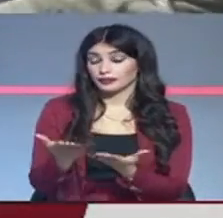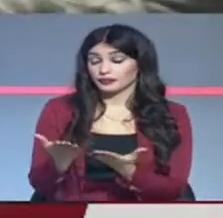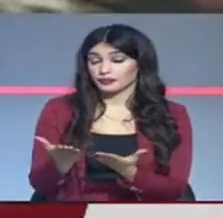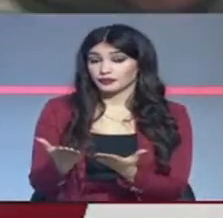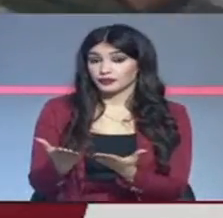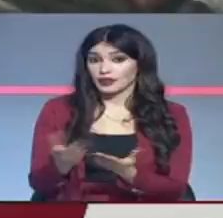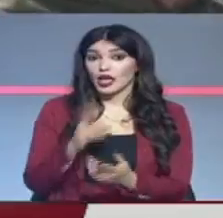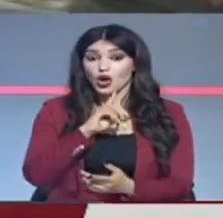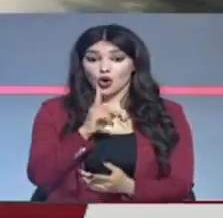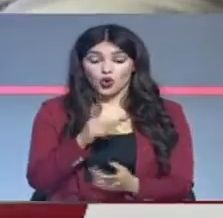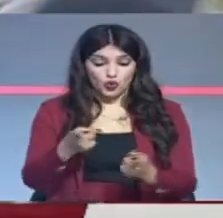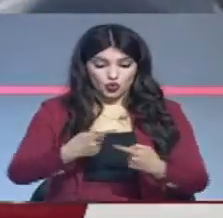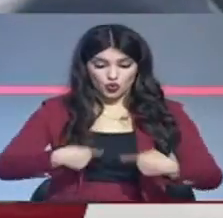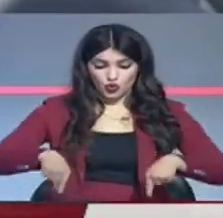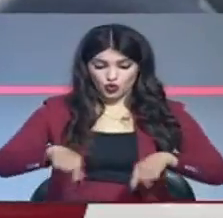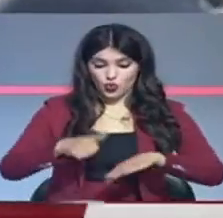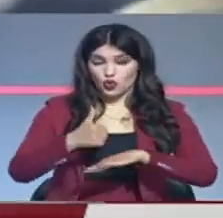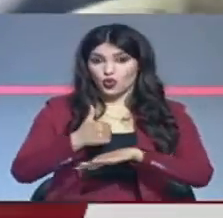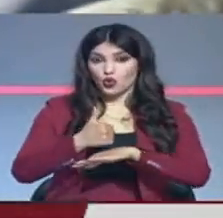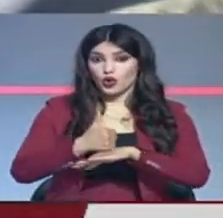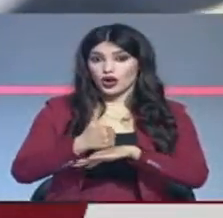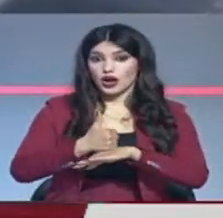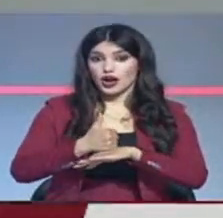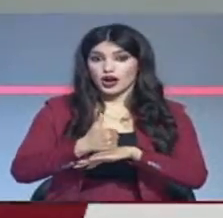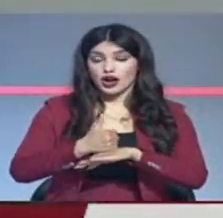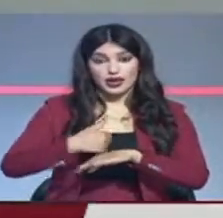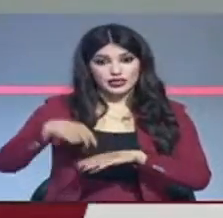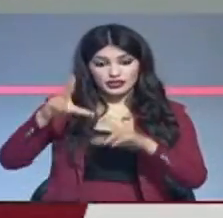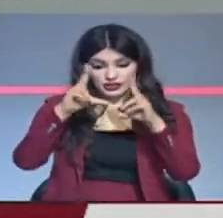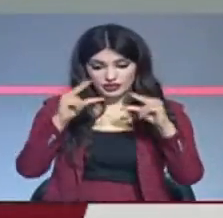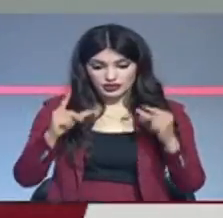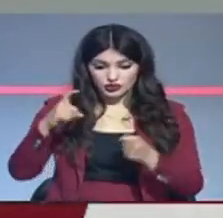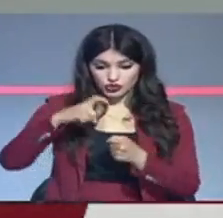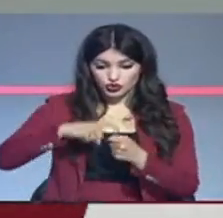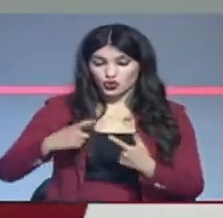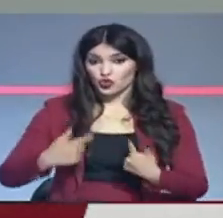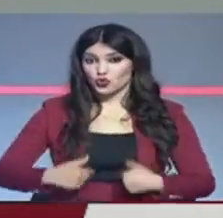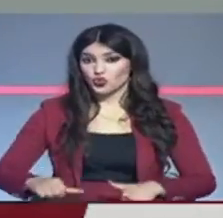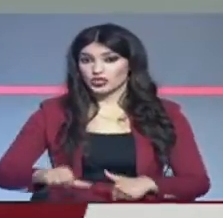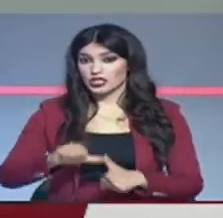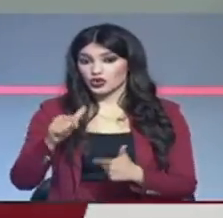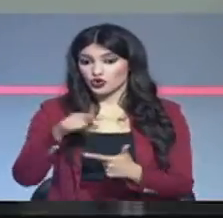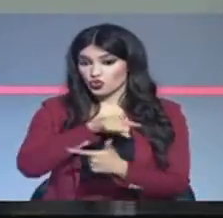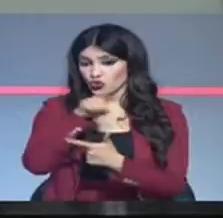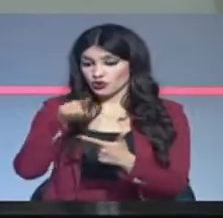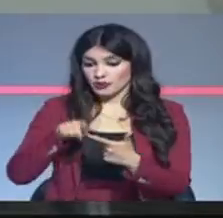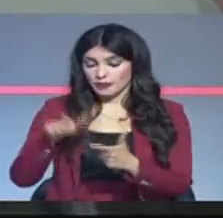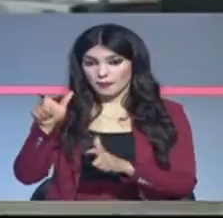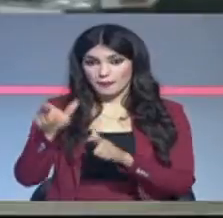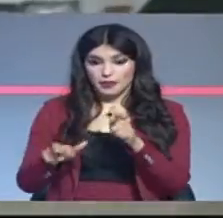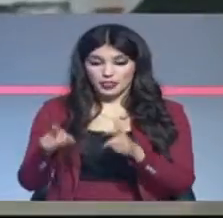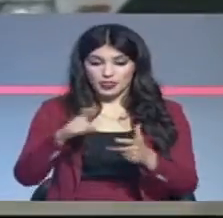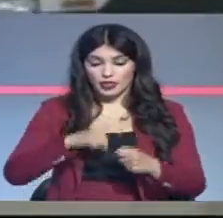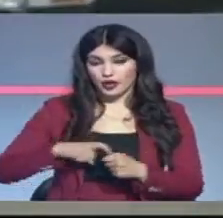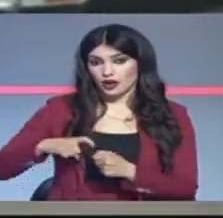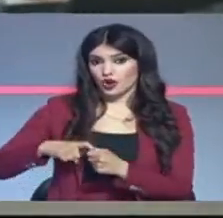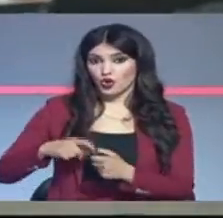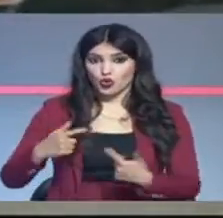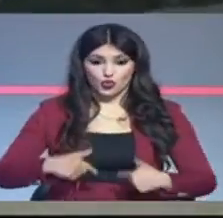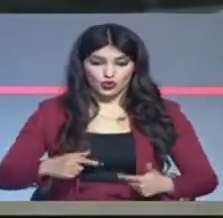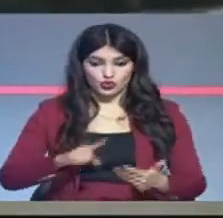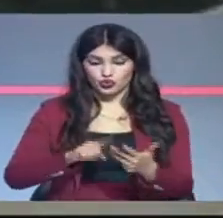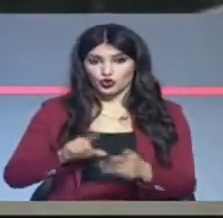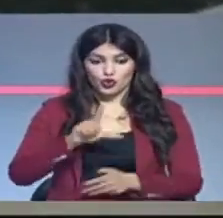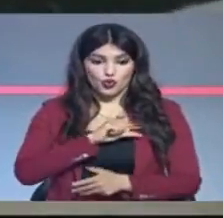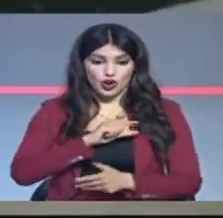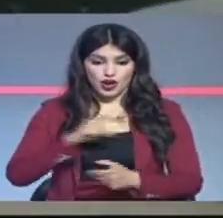وقد عقد الرئيس اللبناني ميشيل عون اجتماعا بحضور رئيس الحكومه حسان دياب ووزراء وقاده الامنيين وحاكم